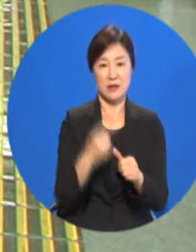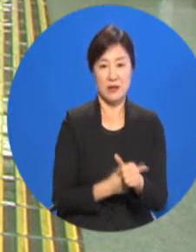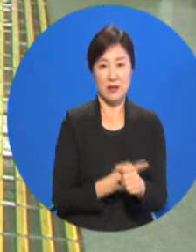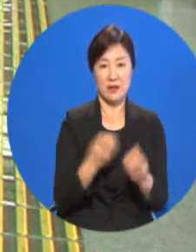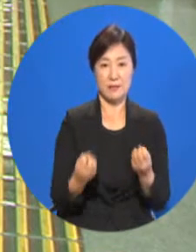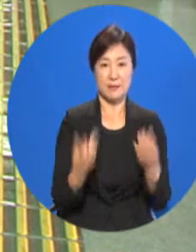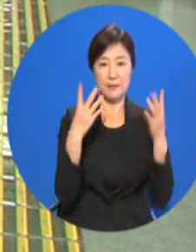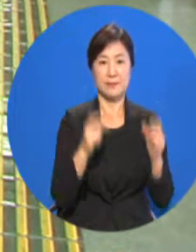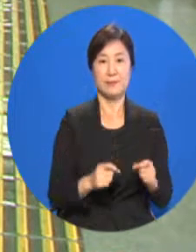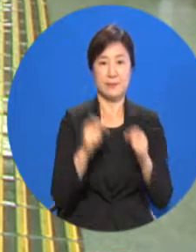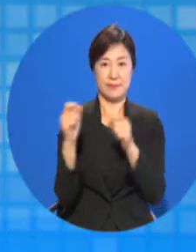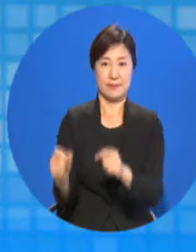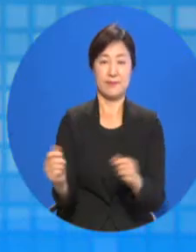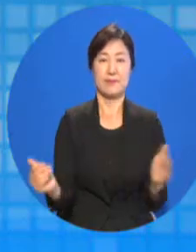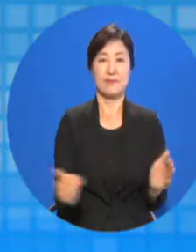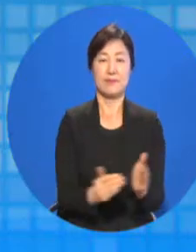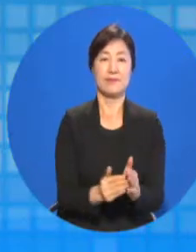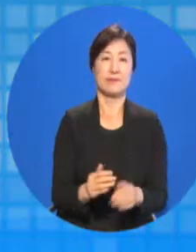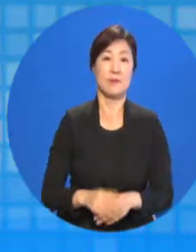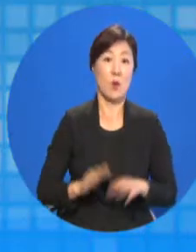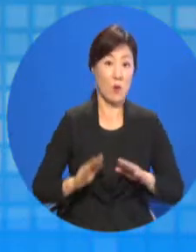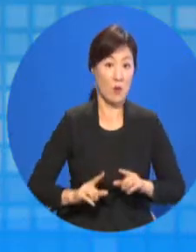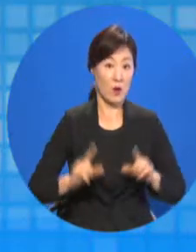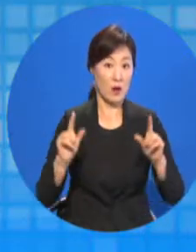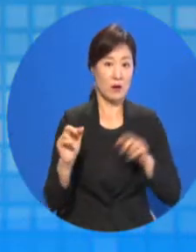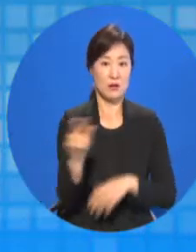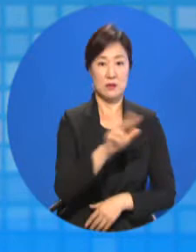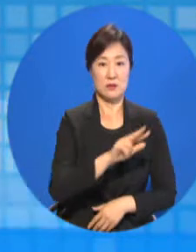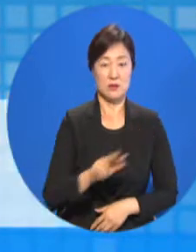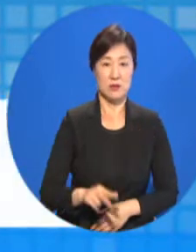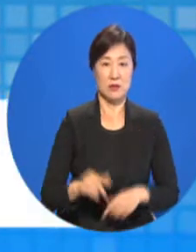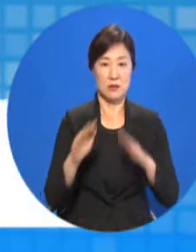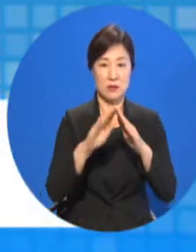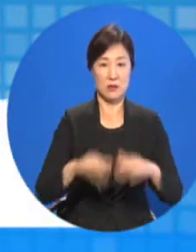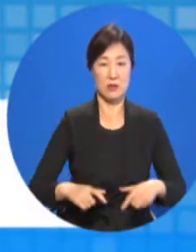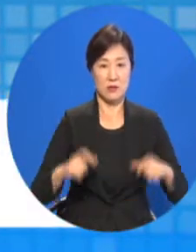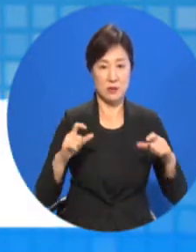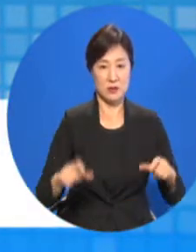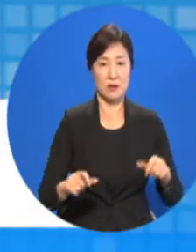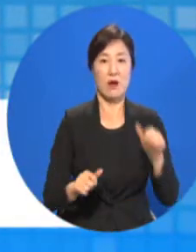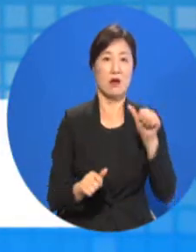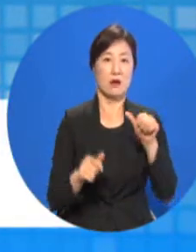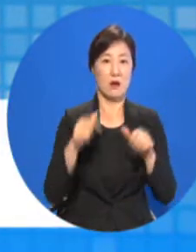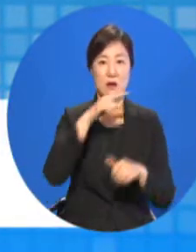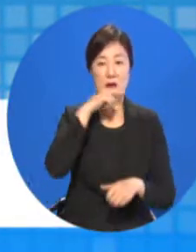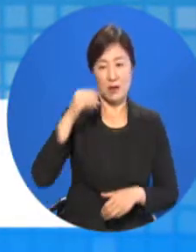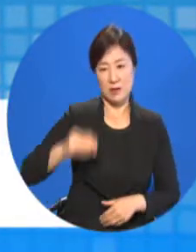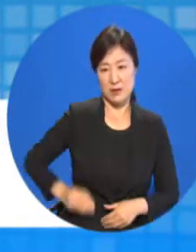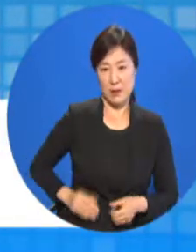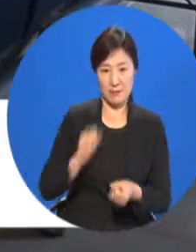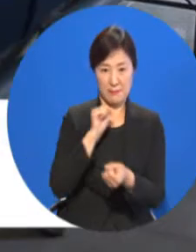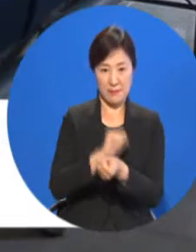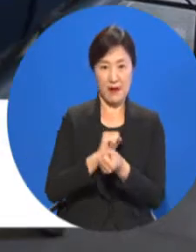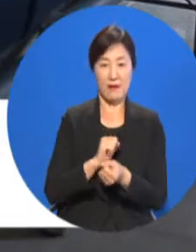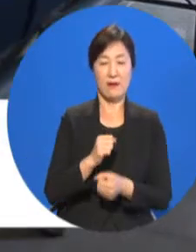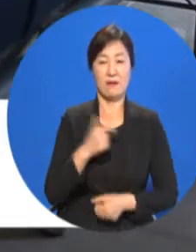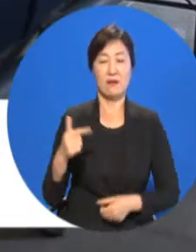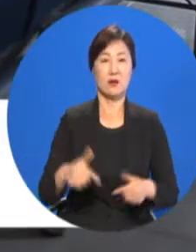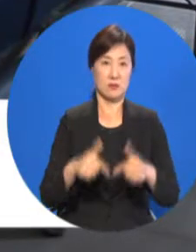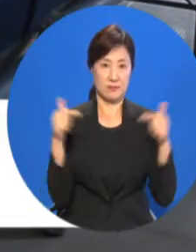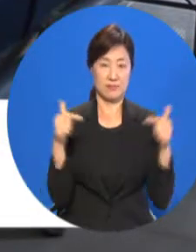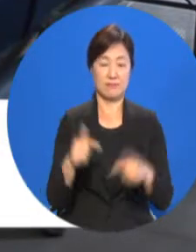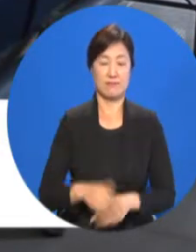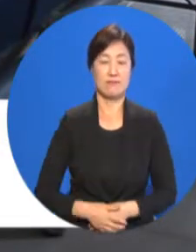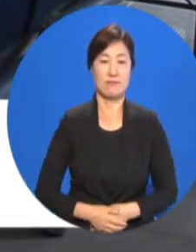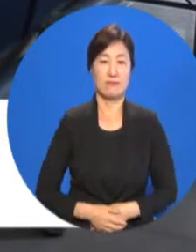밝혔습니다. 올 들어 전남 지역에서 A형 간염 환자가 크게 증가한 것으로 나타났습니다. 전라남도에